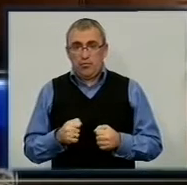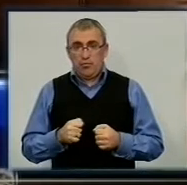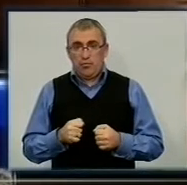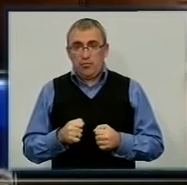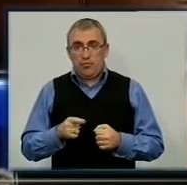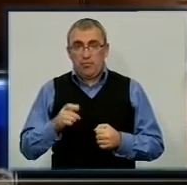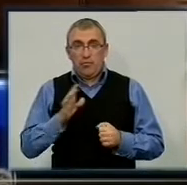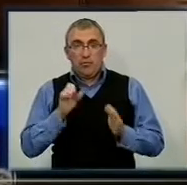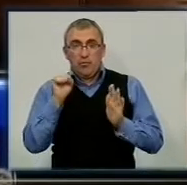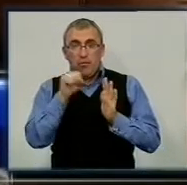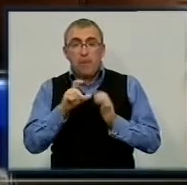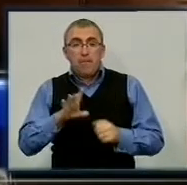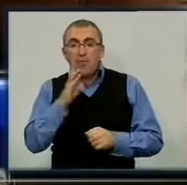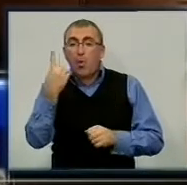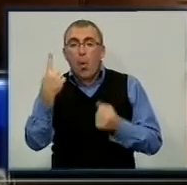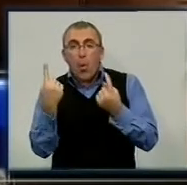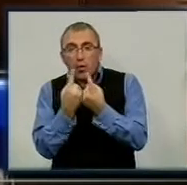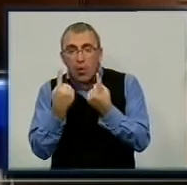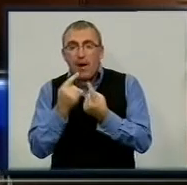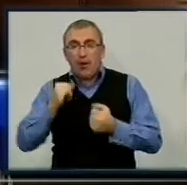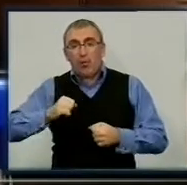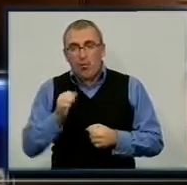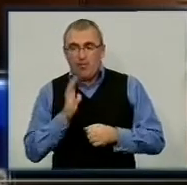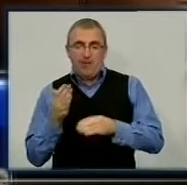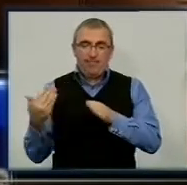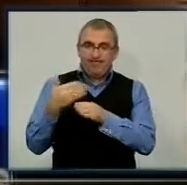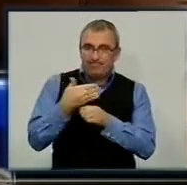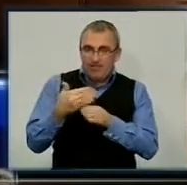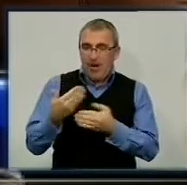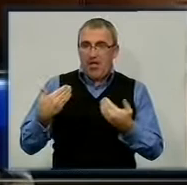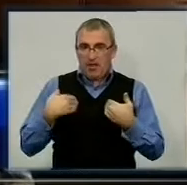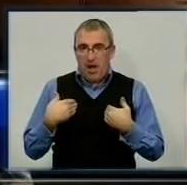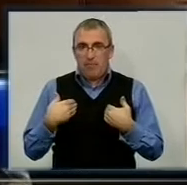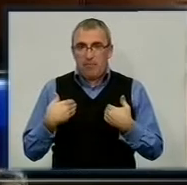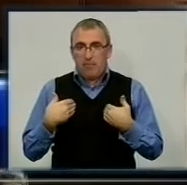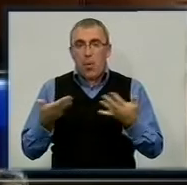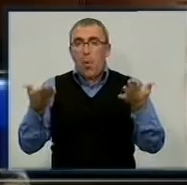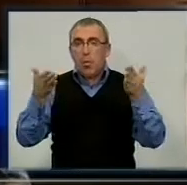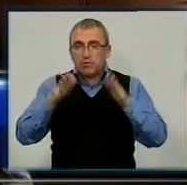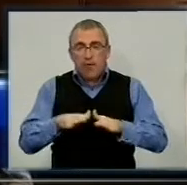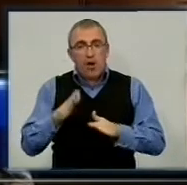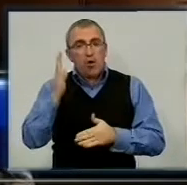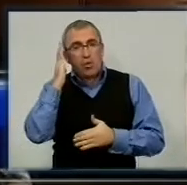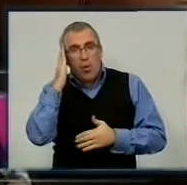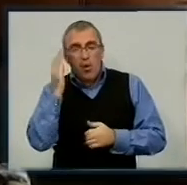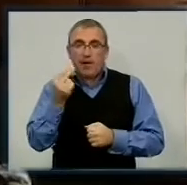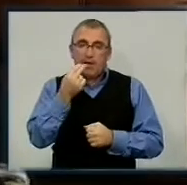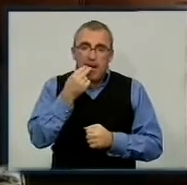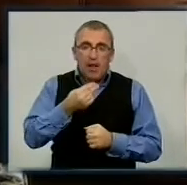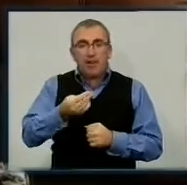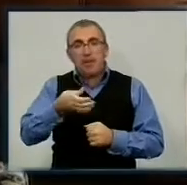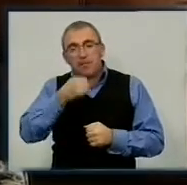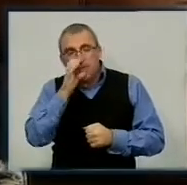его бывший однокласник и друг который приходил к нам ээ оставался ночевать ел пил из одной